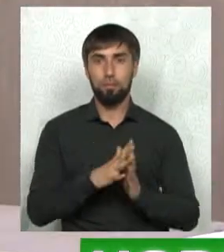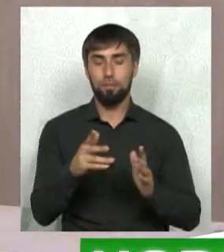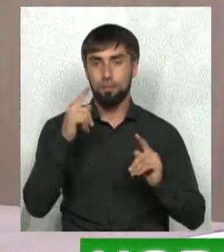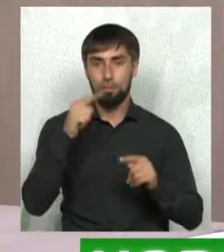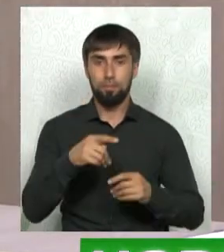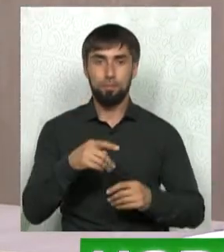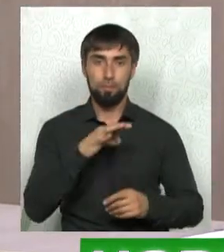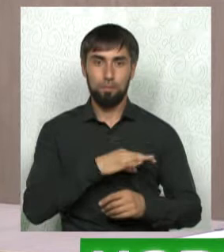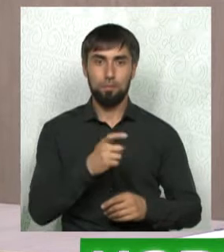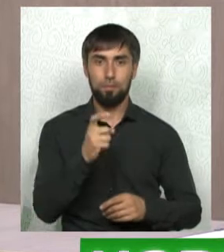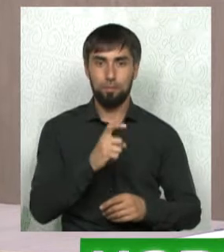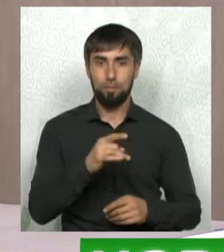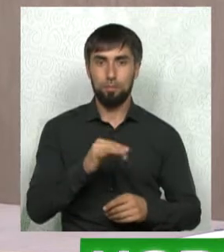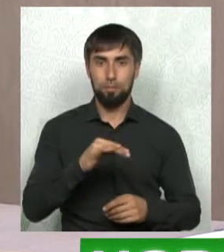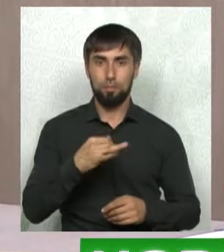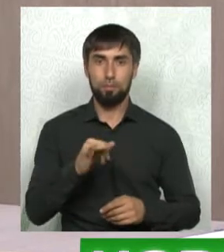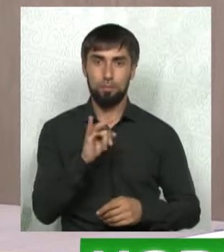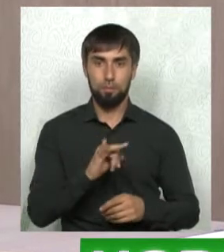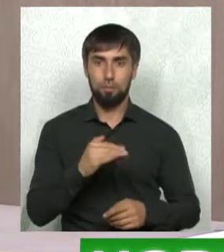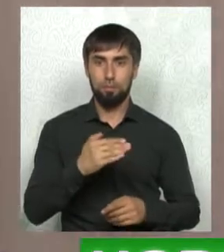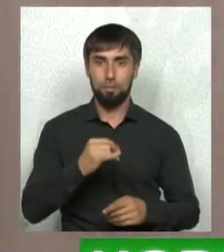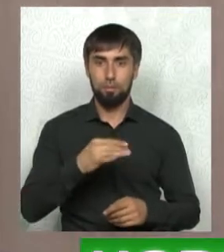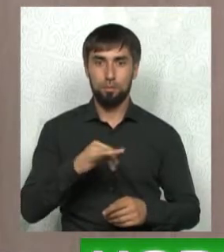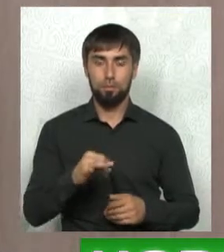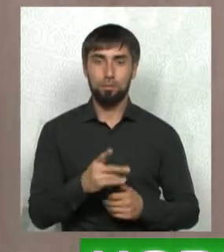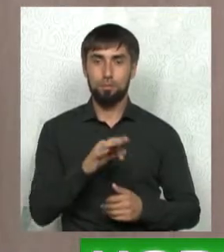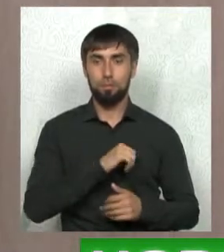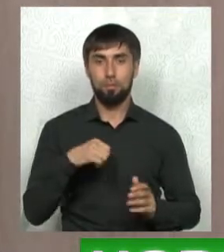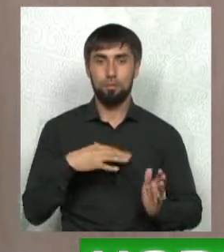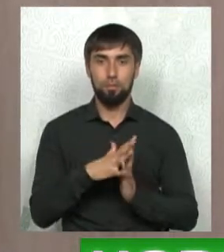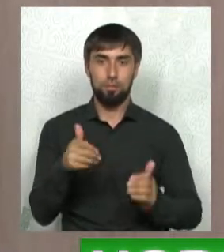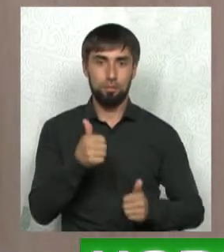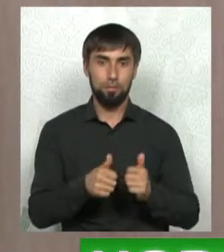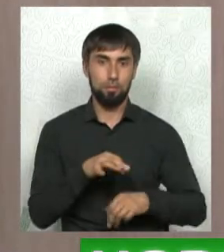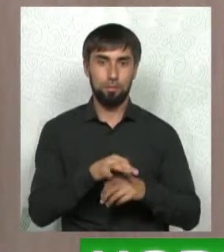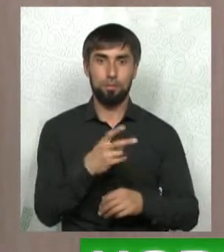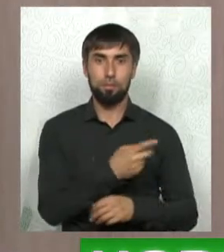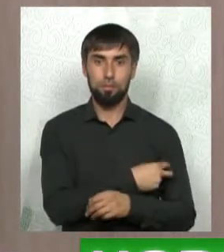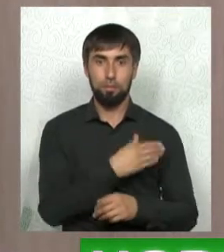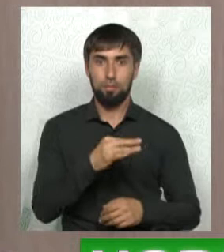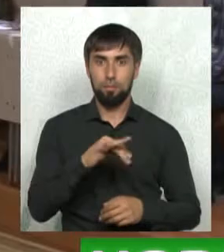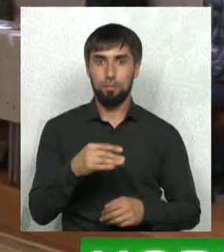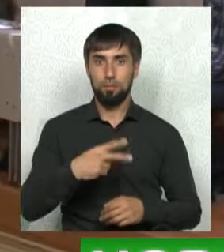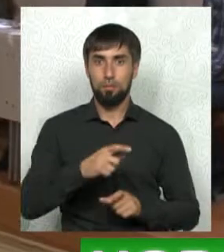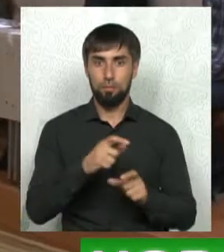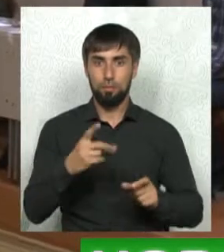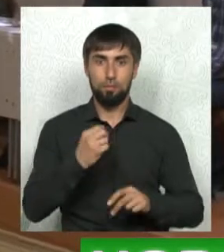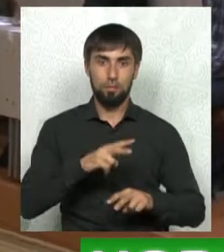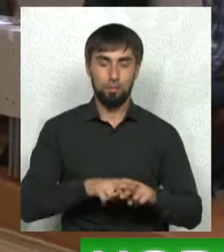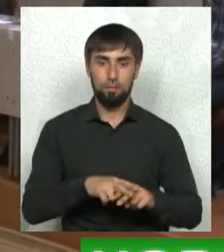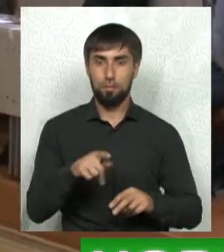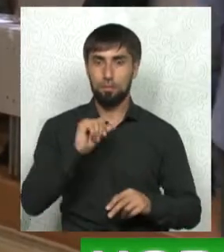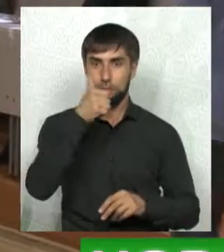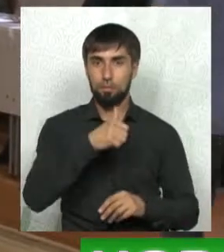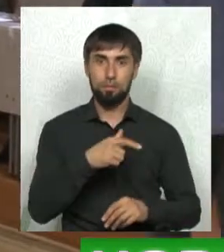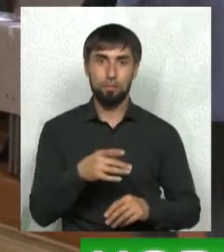популярностью пользуются химико-биологический, исторический и филологический. Но самый большой конкурс проходит на медицинском. Почти 20 человек на место. В этом году